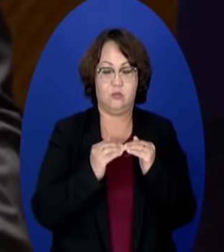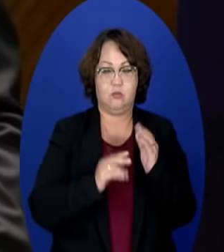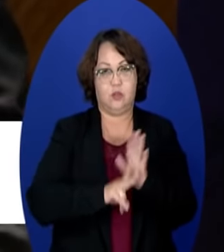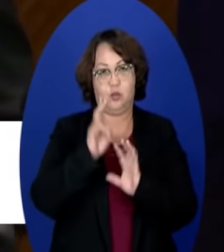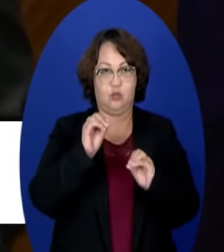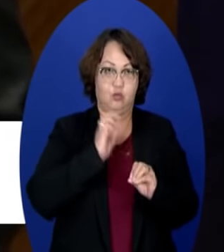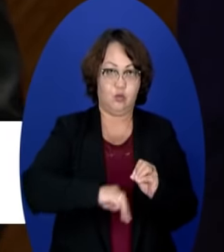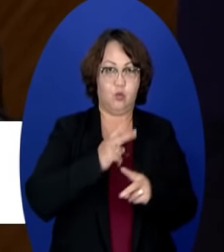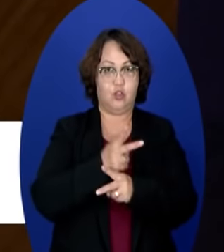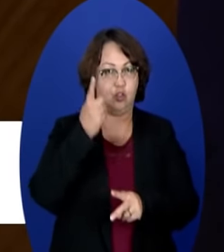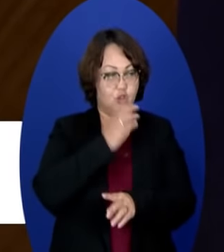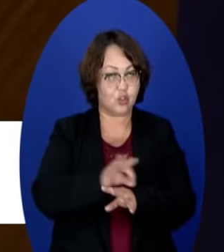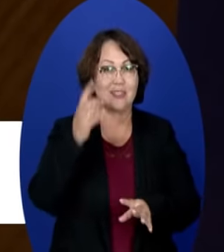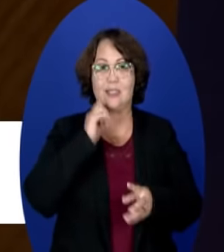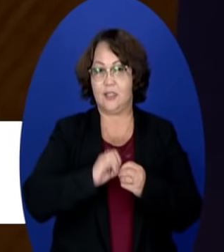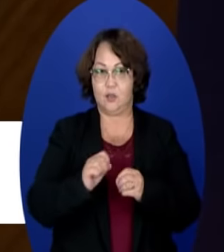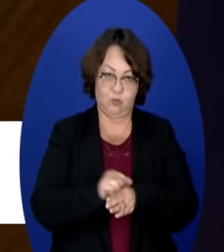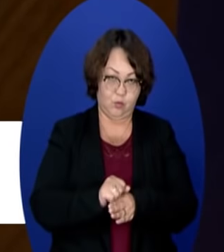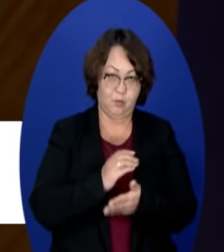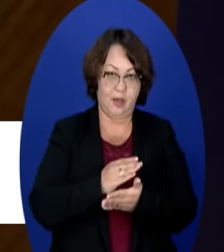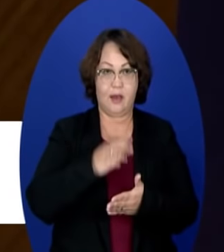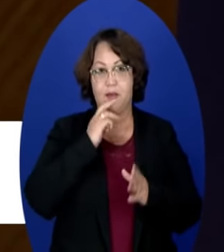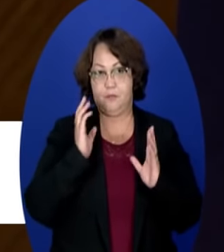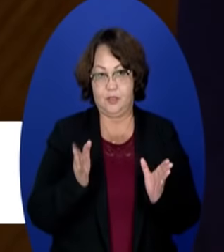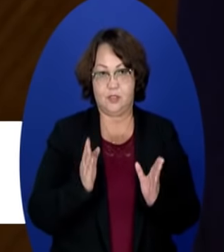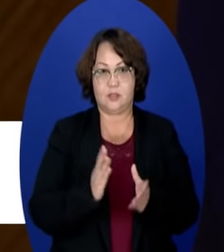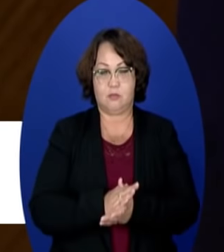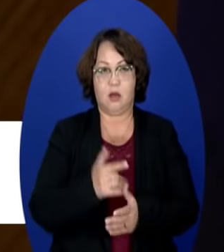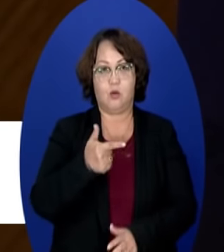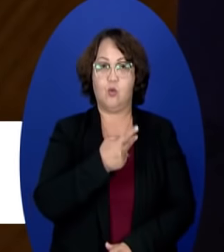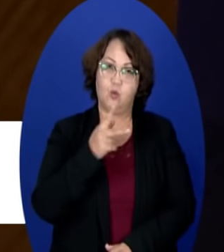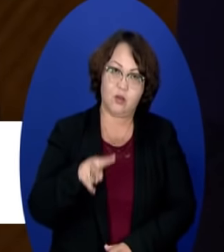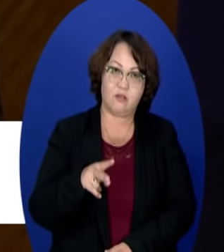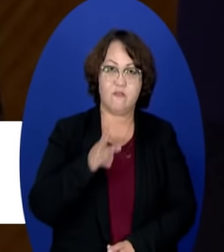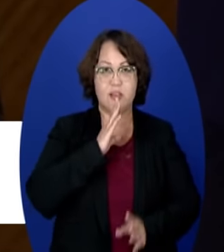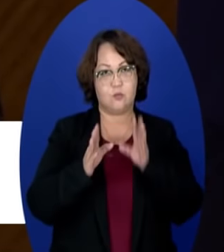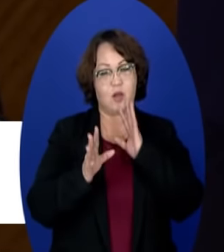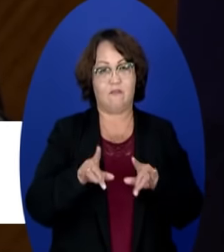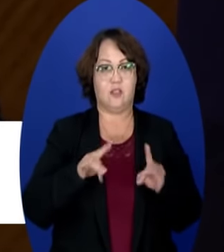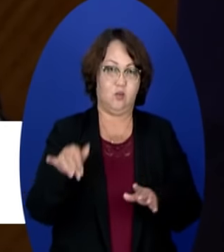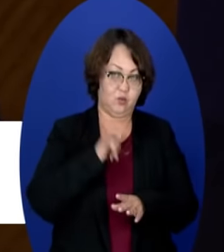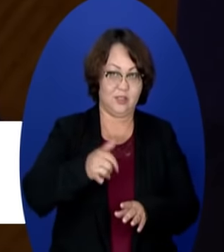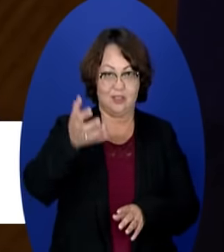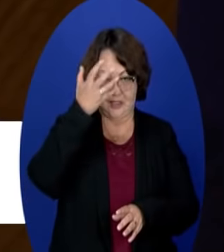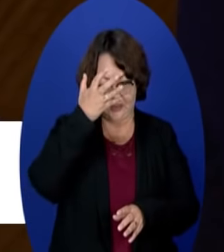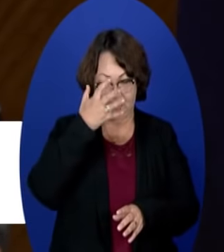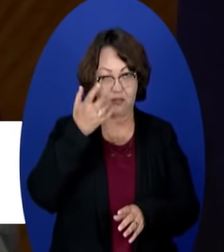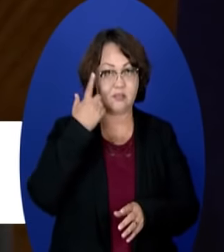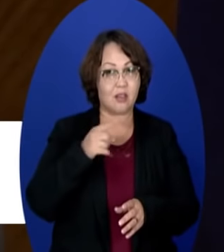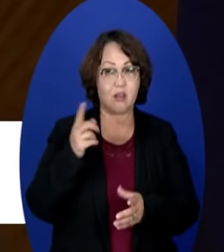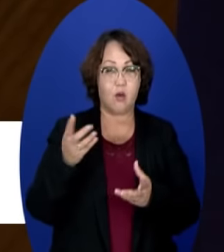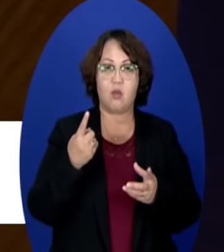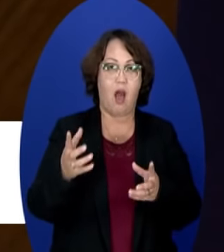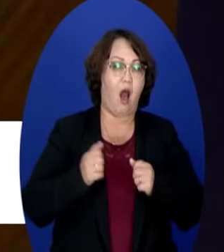хуулийн төсөл санаачилж боловсруулаад байгаагаа мэдгдсэн. Гэвч Google, Facebook-ийн Австралийн засгийн газрын энэ санаачилгыг хүлэн авахаас